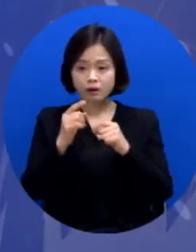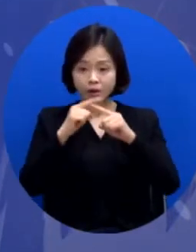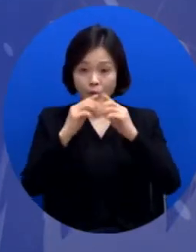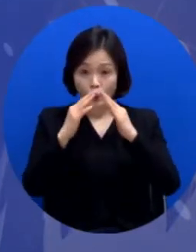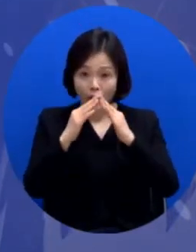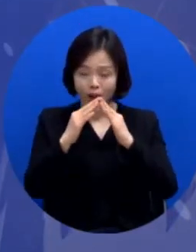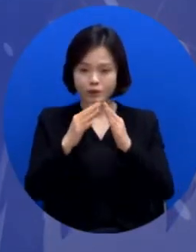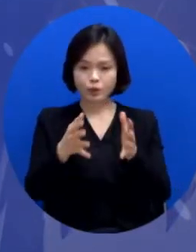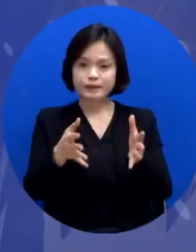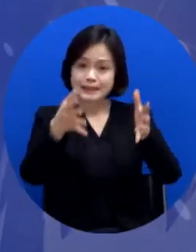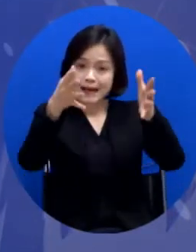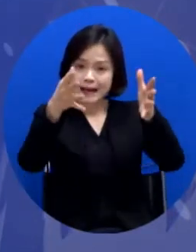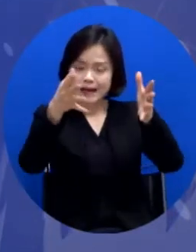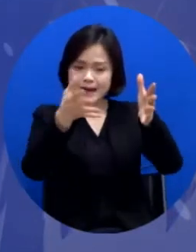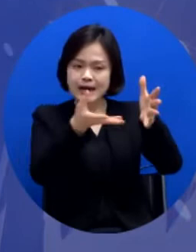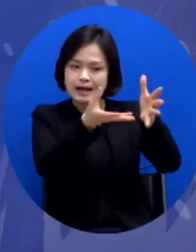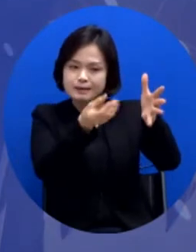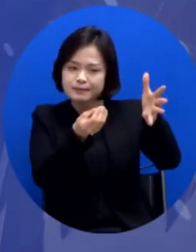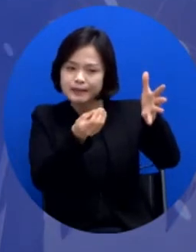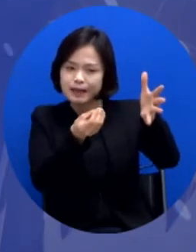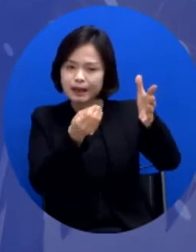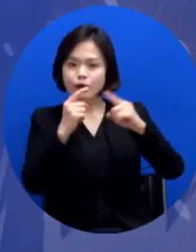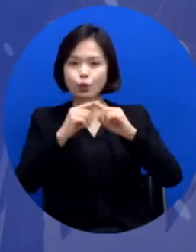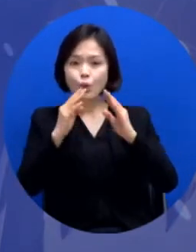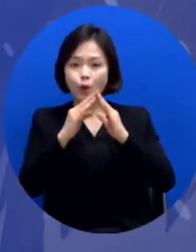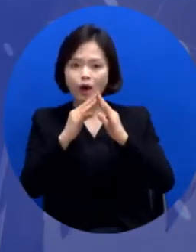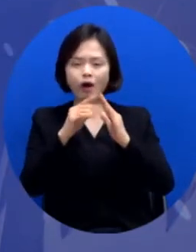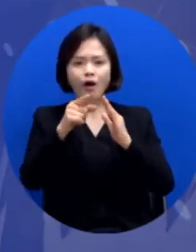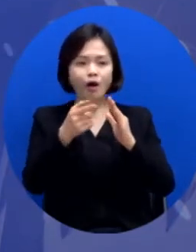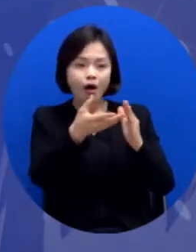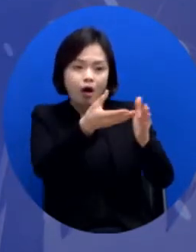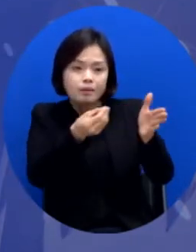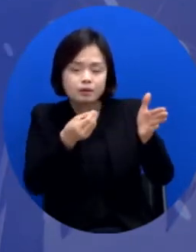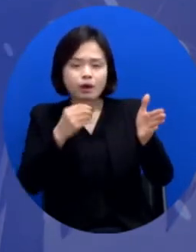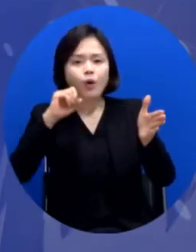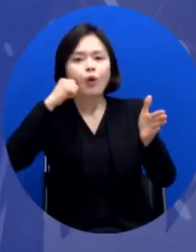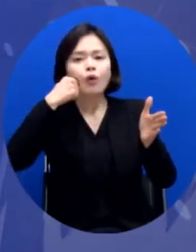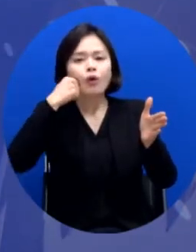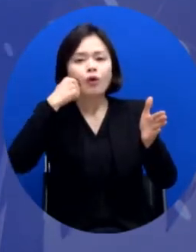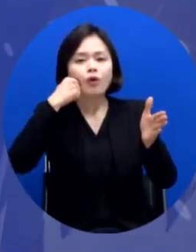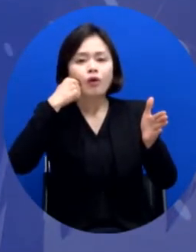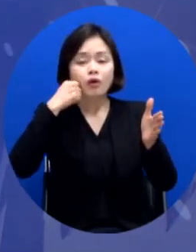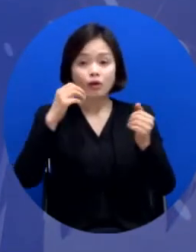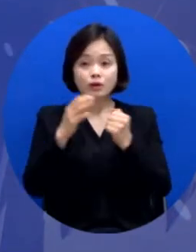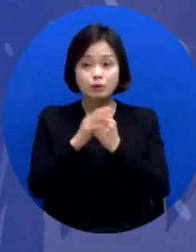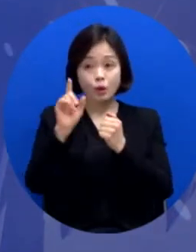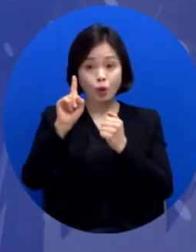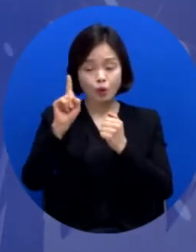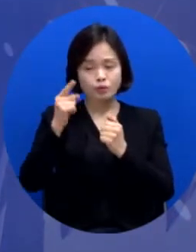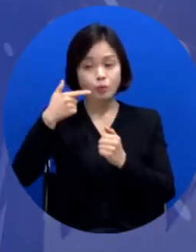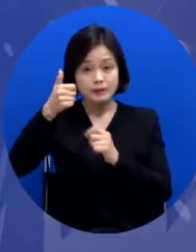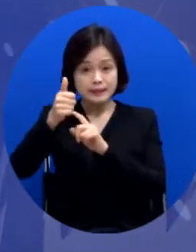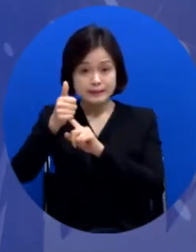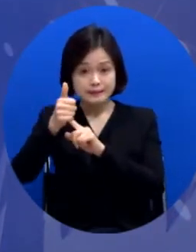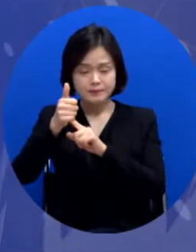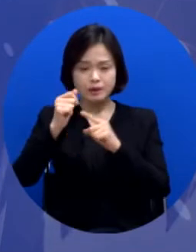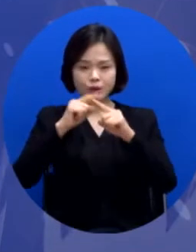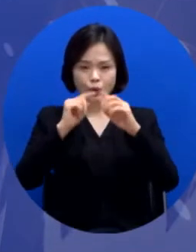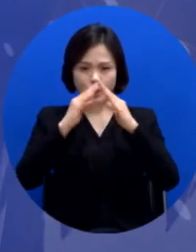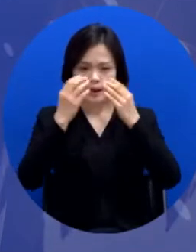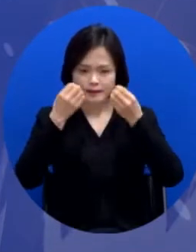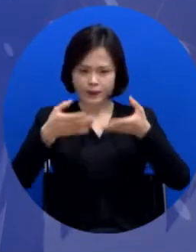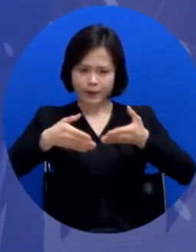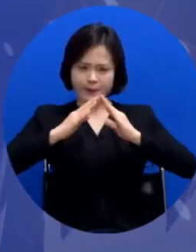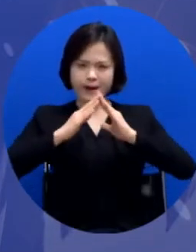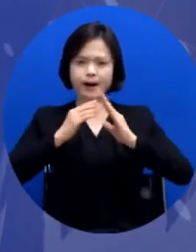저희가 셀 한 결과 한 개 초께 목회자가 교회 개척을 위해서 상당 임대를 좀 하려고 했는데 4 교회를 얻을 수 없었다고 합니다